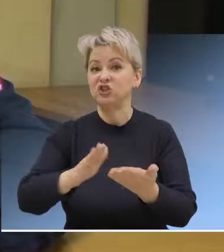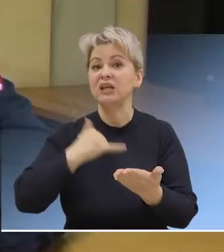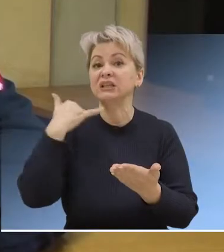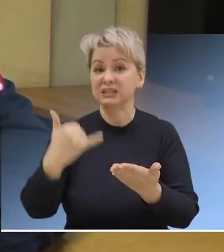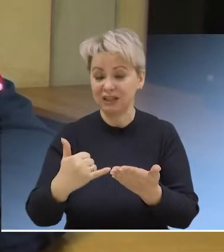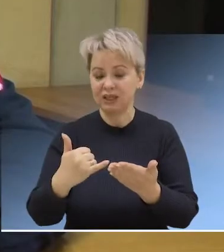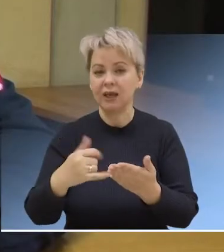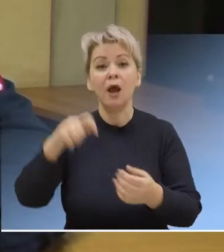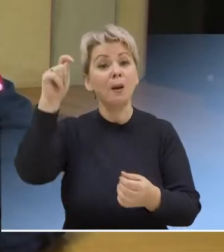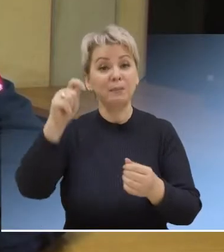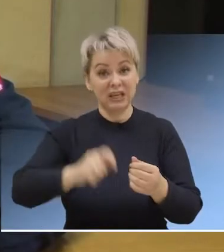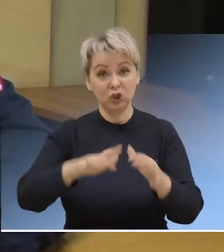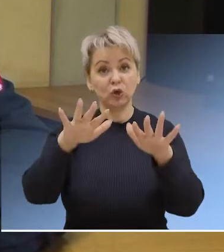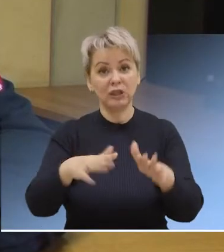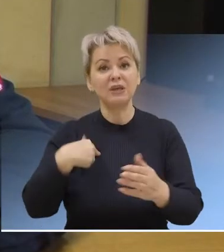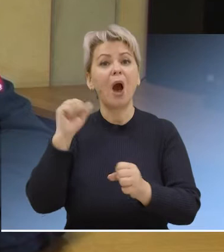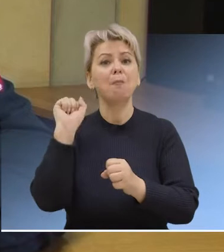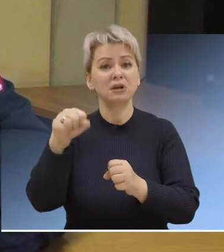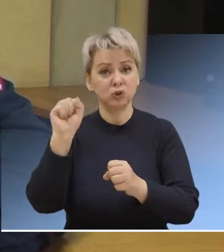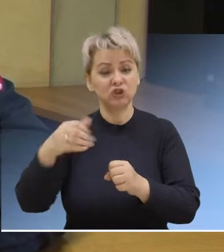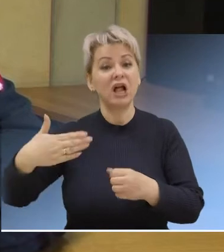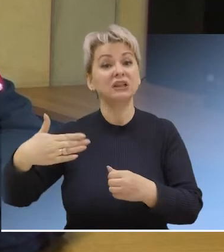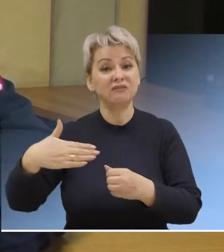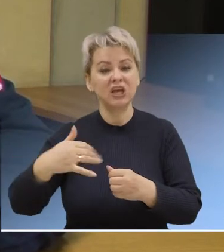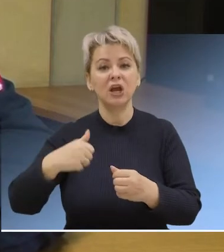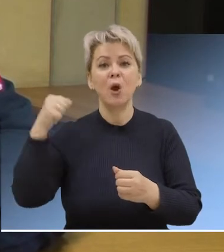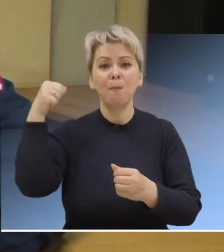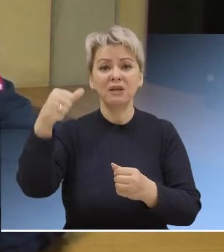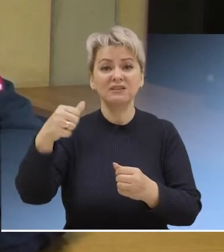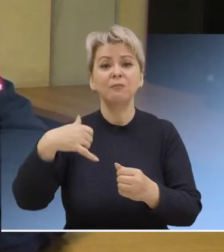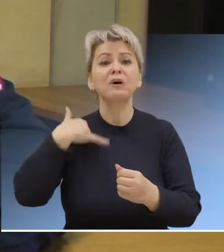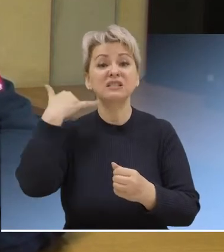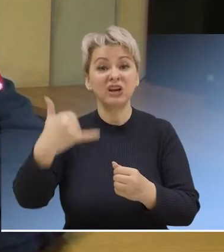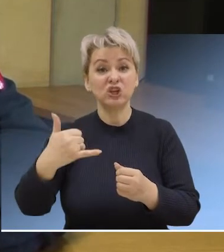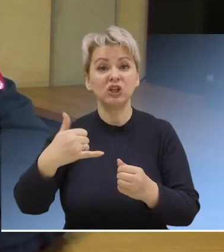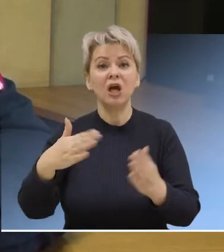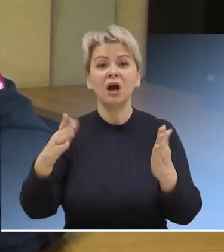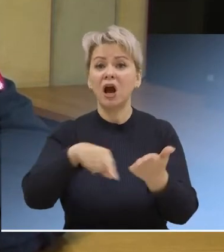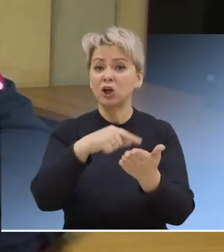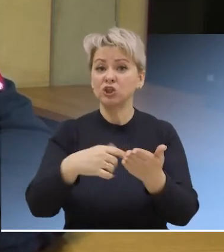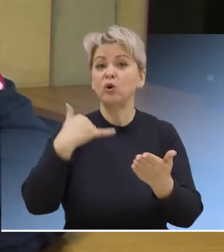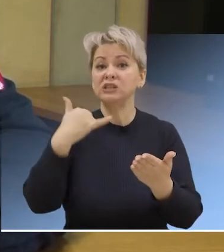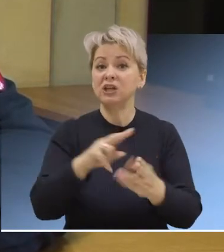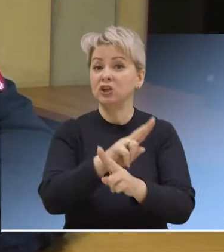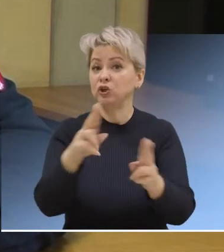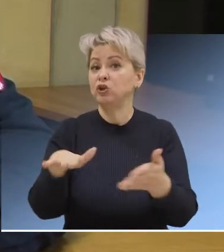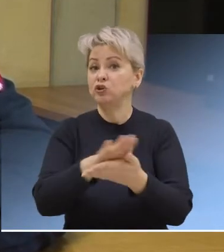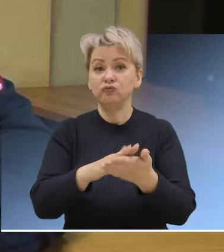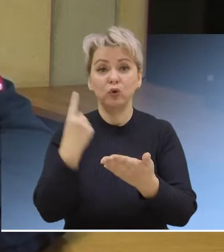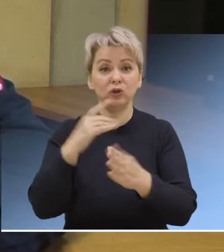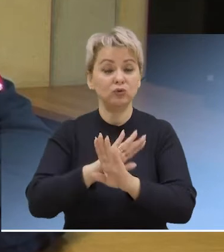звонки. По прибытию на место я постучал в дверь квартиры. Позвонил на домашний телефон, однако никаких действий со